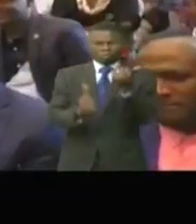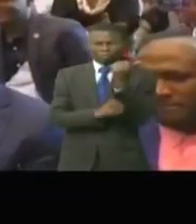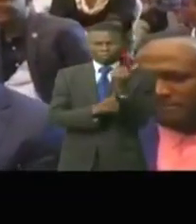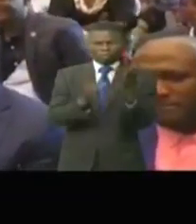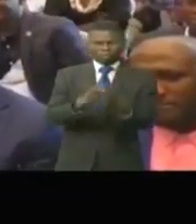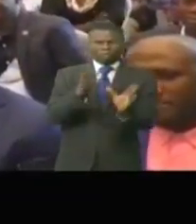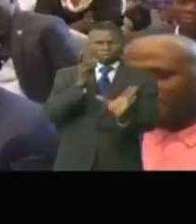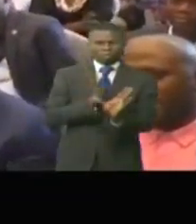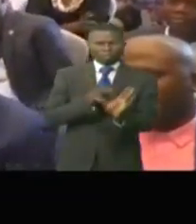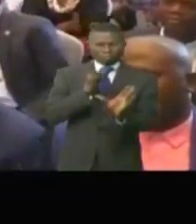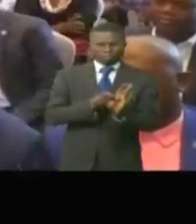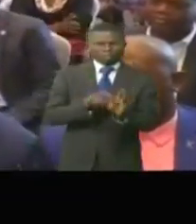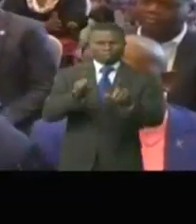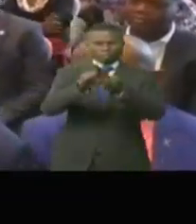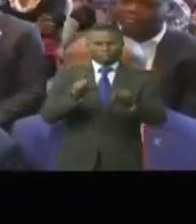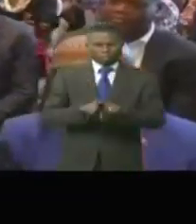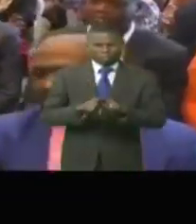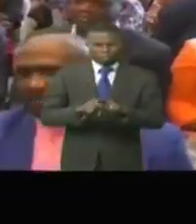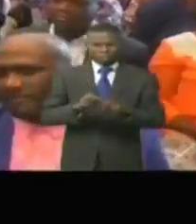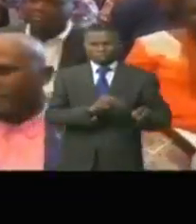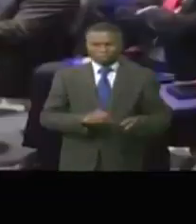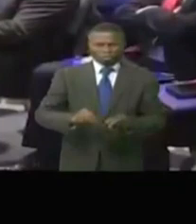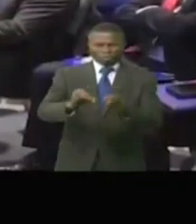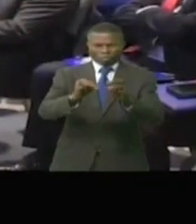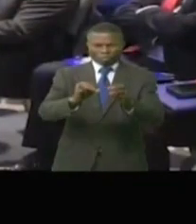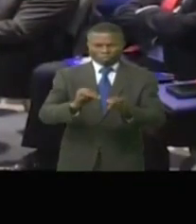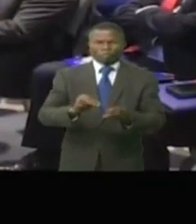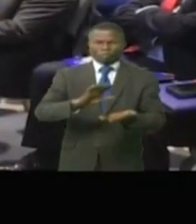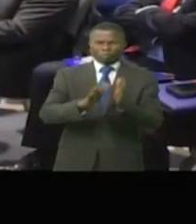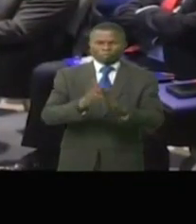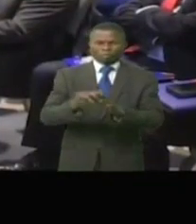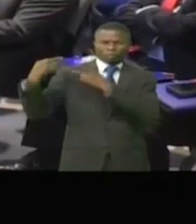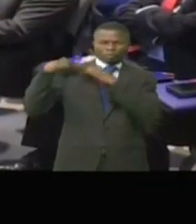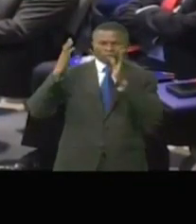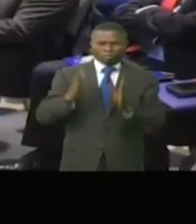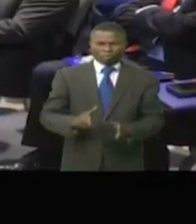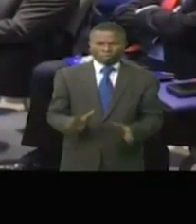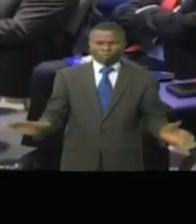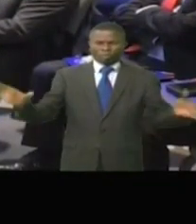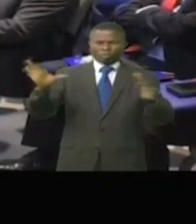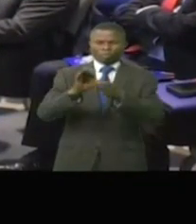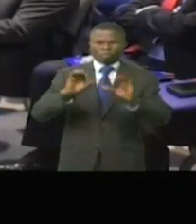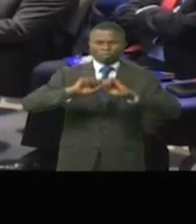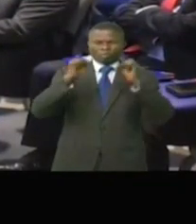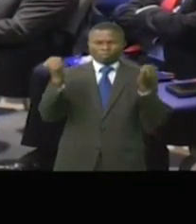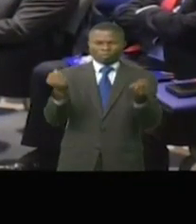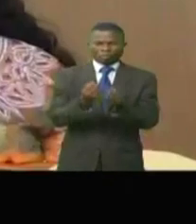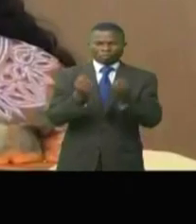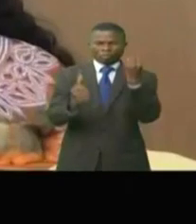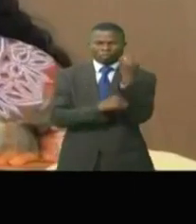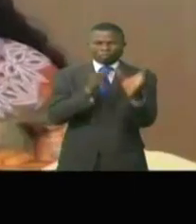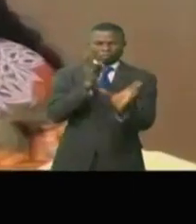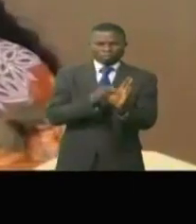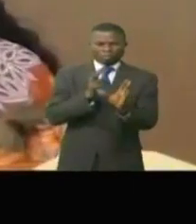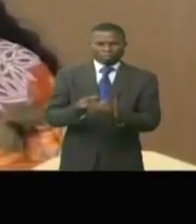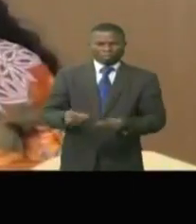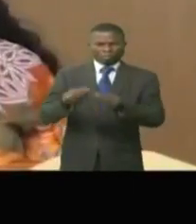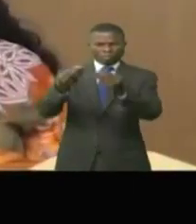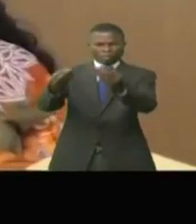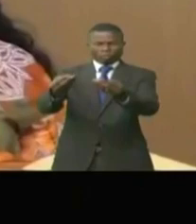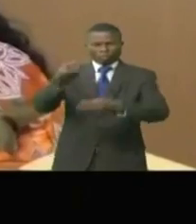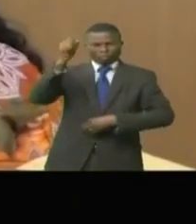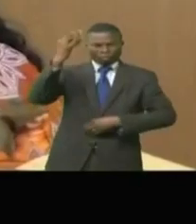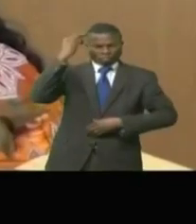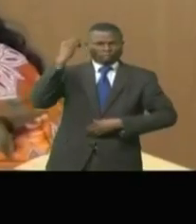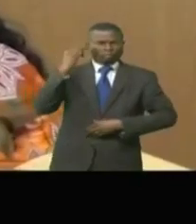avec handicap et la stratégie d'autonomisation et d'inclusion sociale des PVH ont été remis au Premier